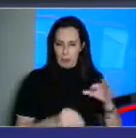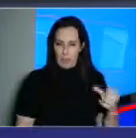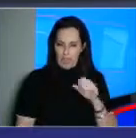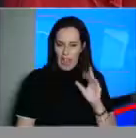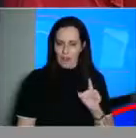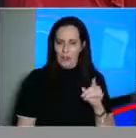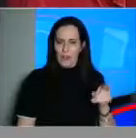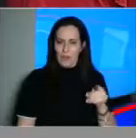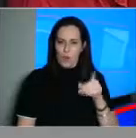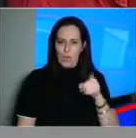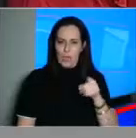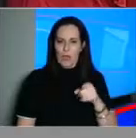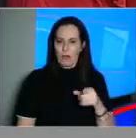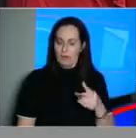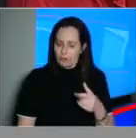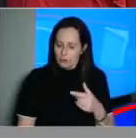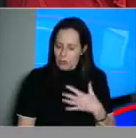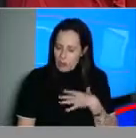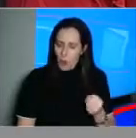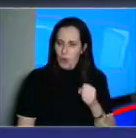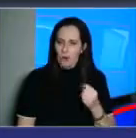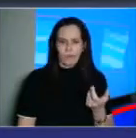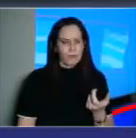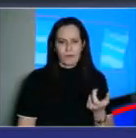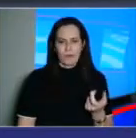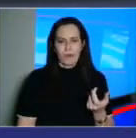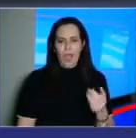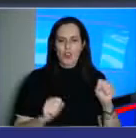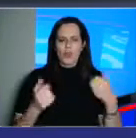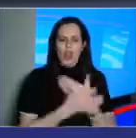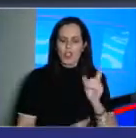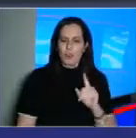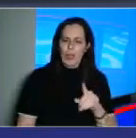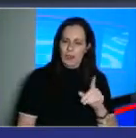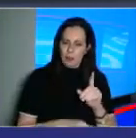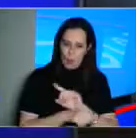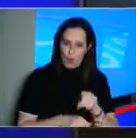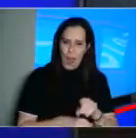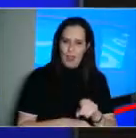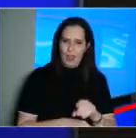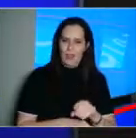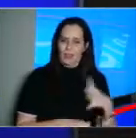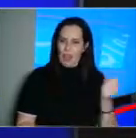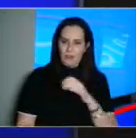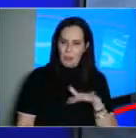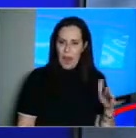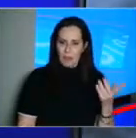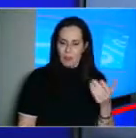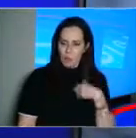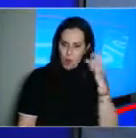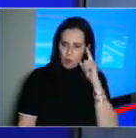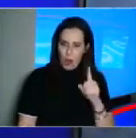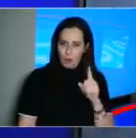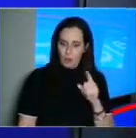נניח. ואור צריכה ריפוי בעניין הזה. הגמוניה חדשה או לא הגמוניה חדשה? תראה, בעניין הזה של, של, של, של חטיפות הילדים, אני